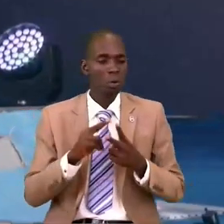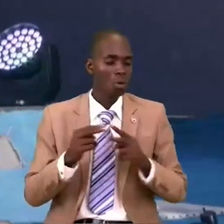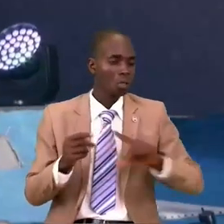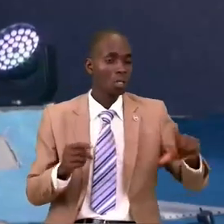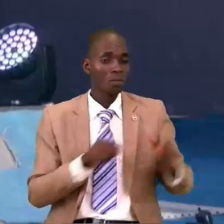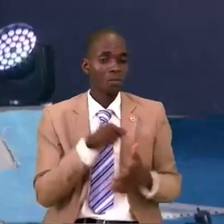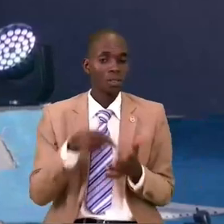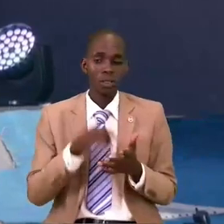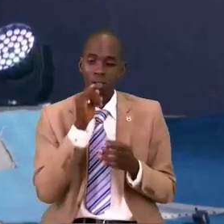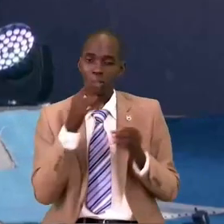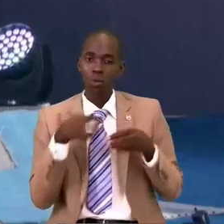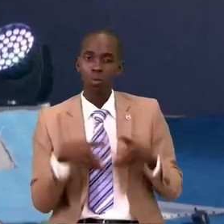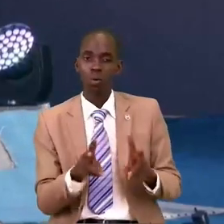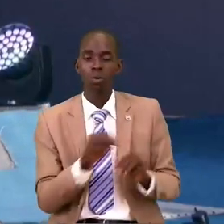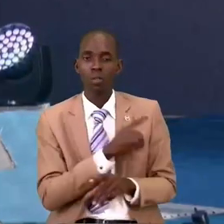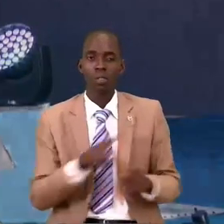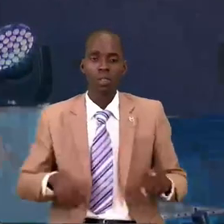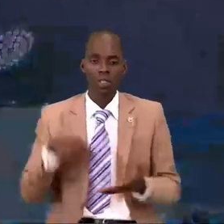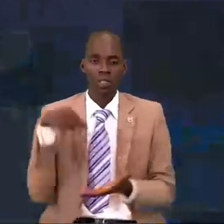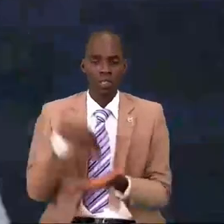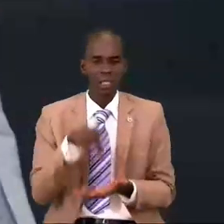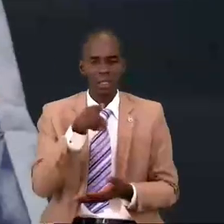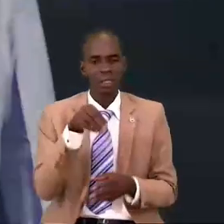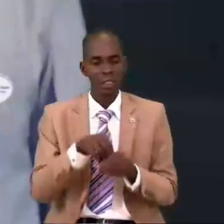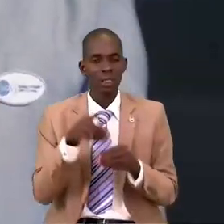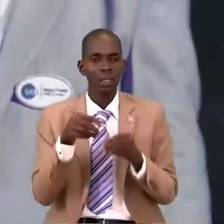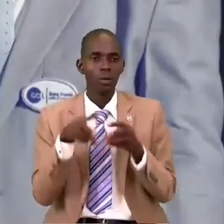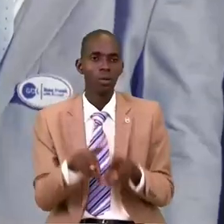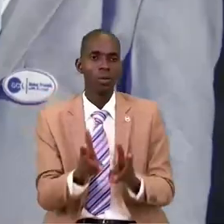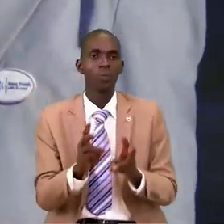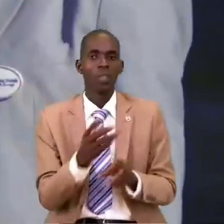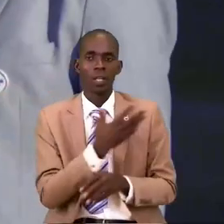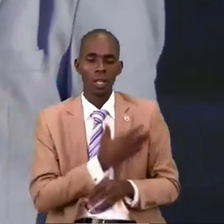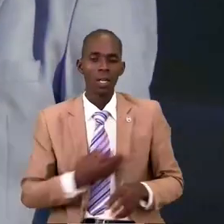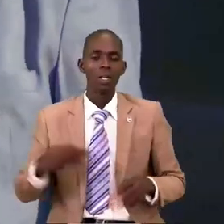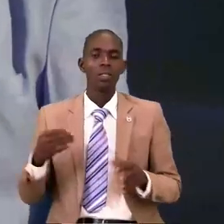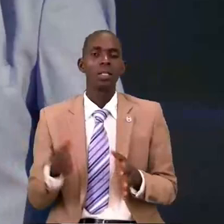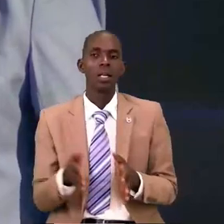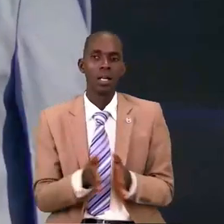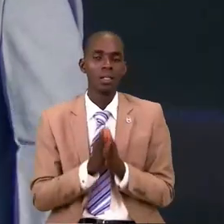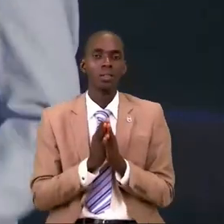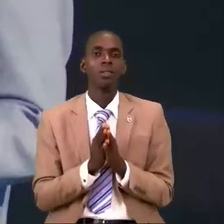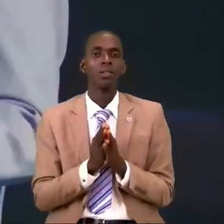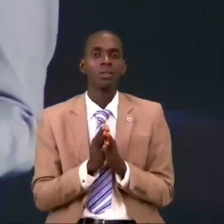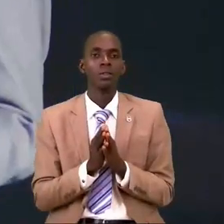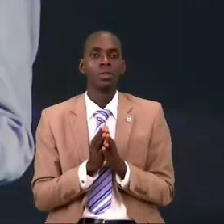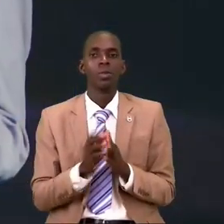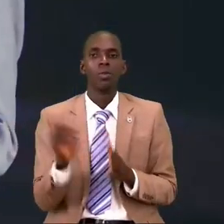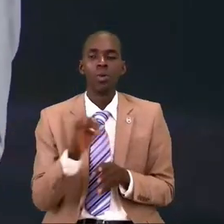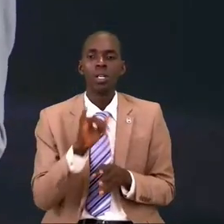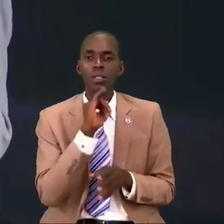et demandez où est le bon chemin, l'ancien sentier, et